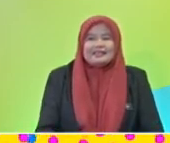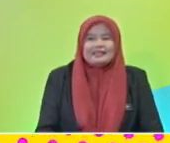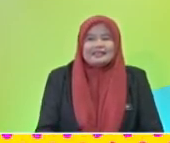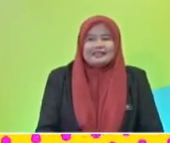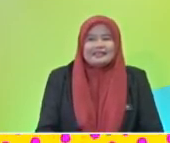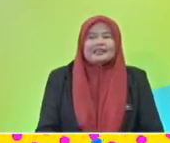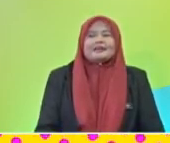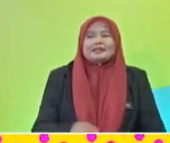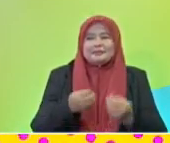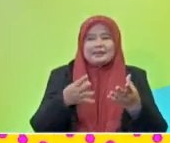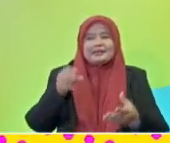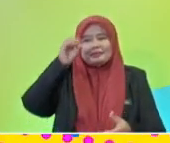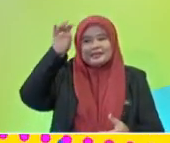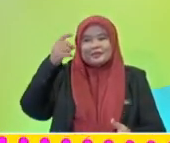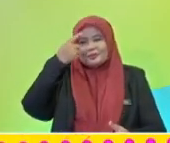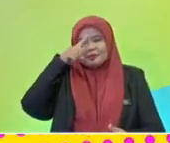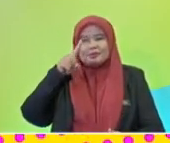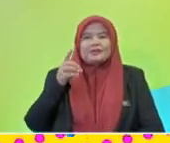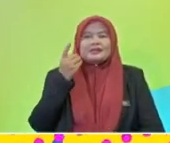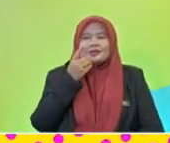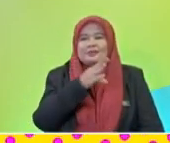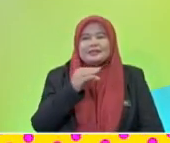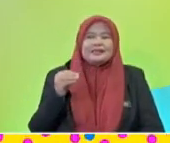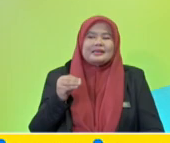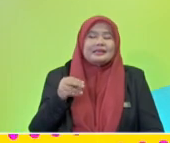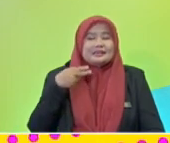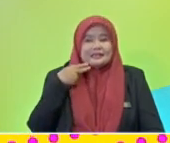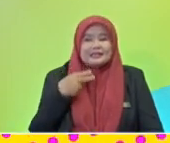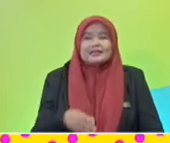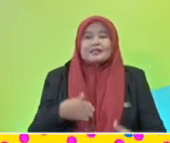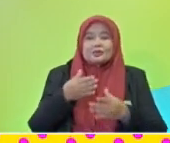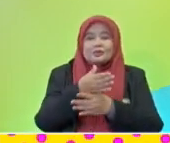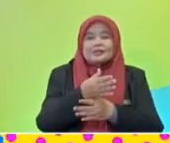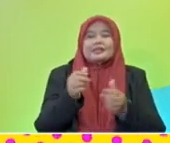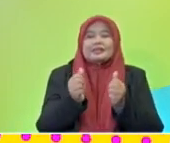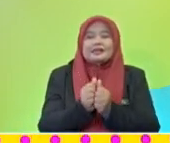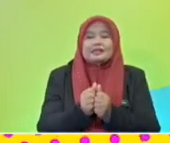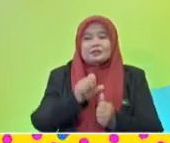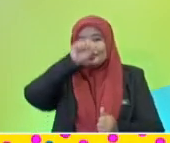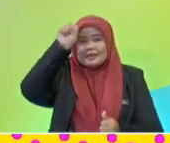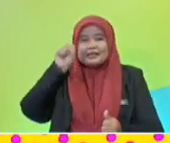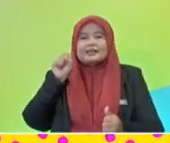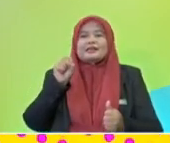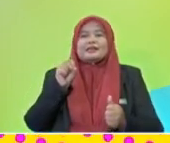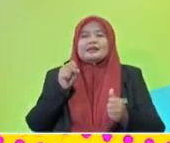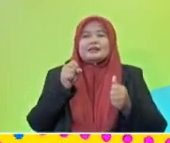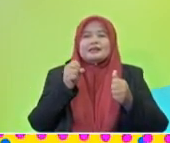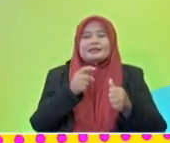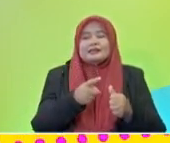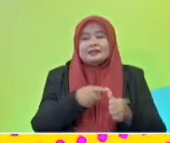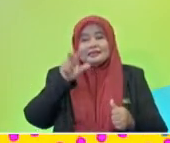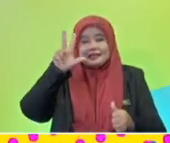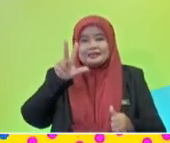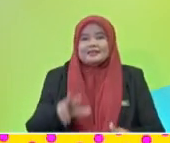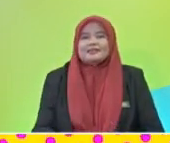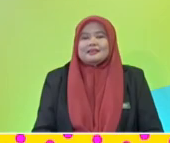berikan dua bintang untuk dan dan has Baiklah kita teruskan dengan soalan ketiga pula soalan ketiga